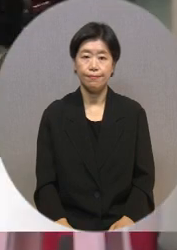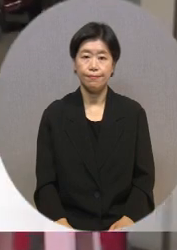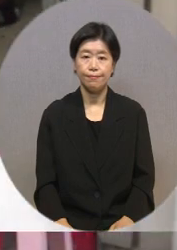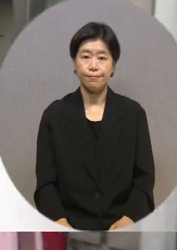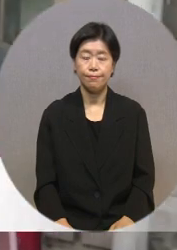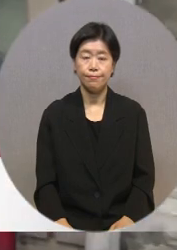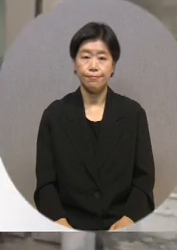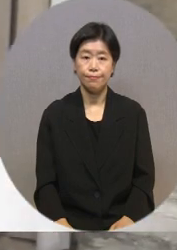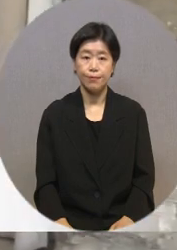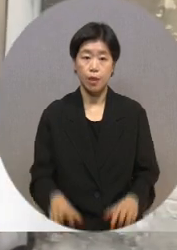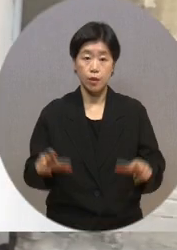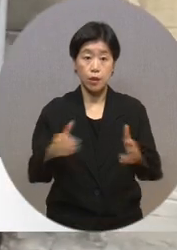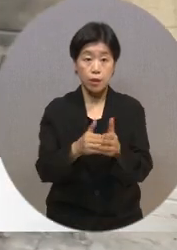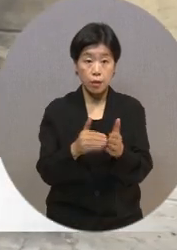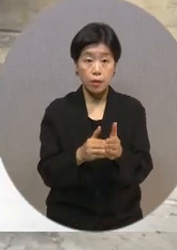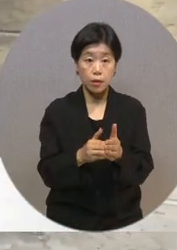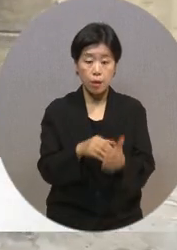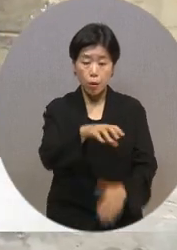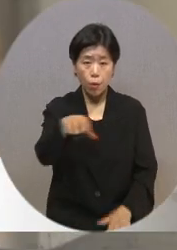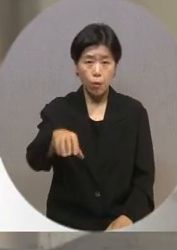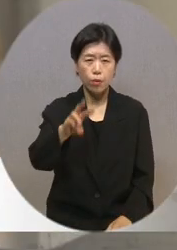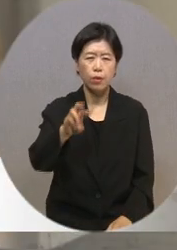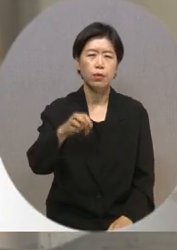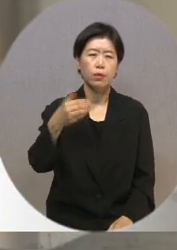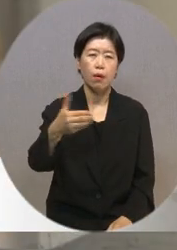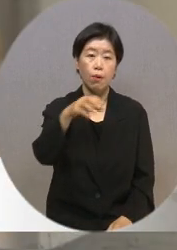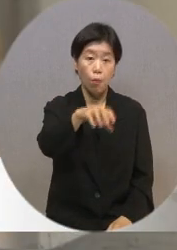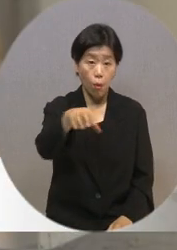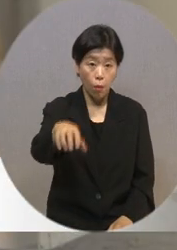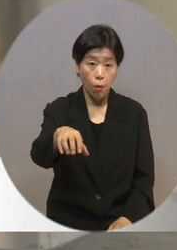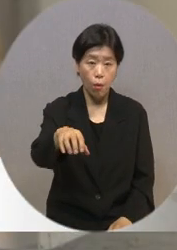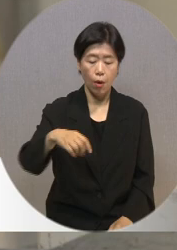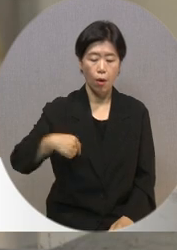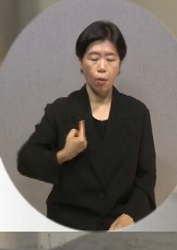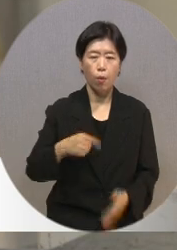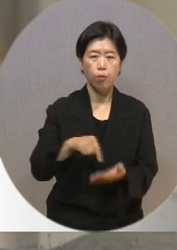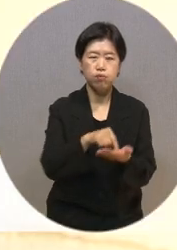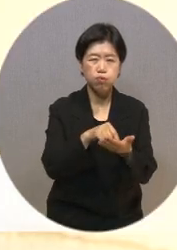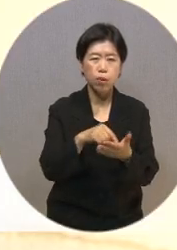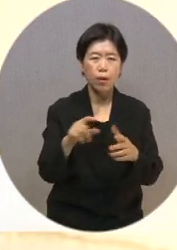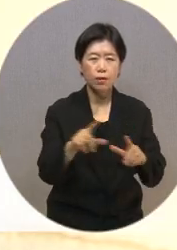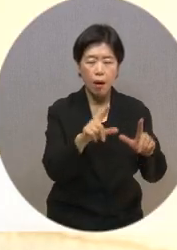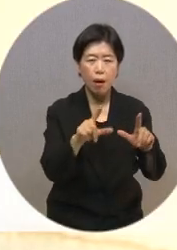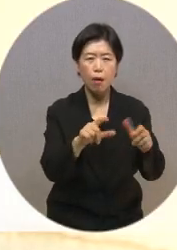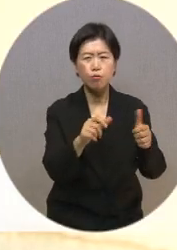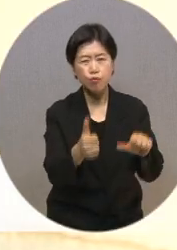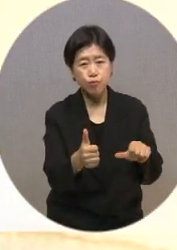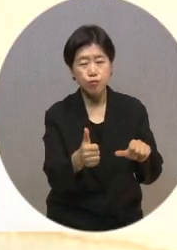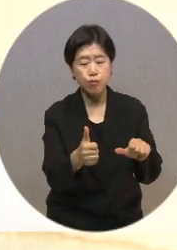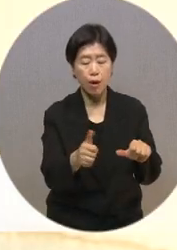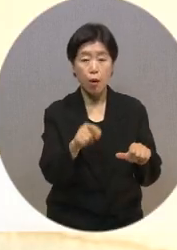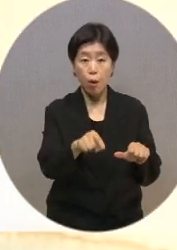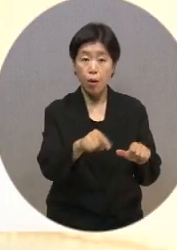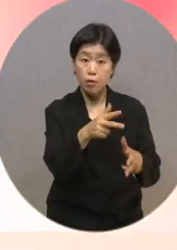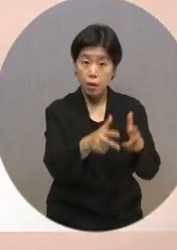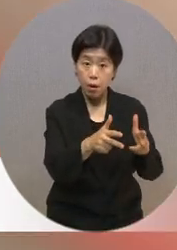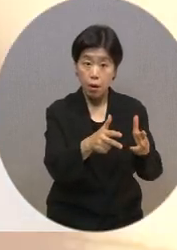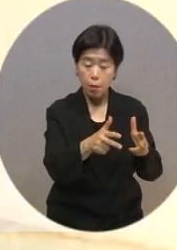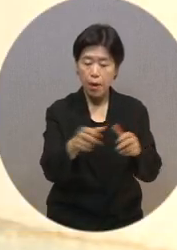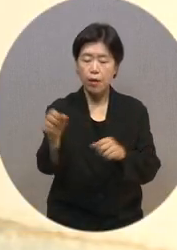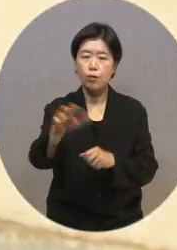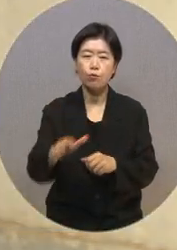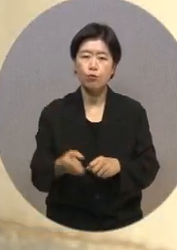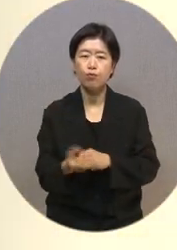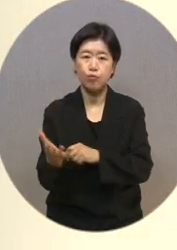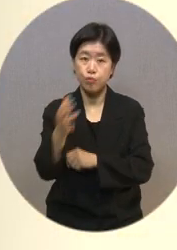만나보겠습니다 그동안 39개 시군구에서 시행하던 고독사 예방 관리 시범 사업이 전국적으로 확대됩니다